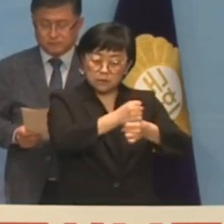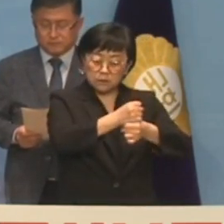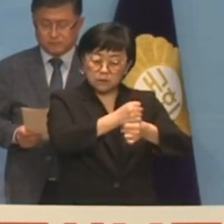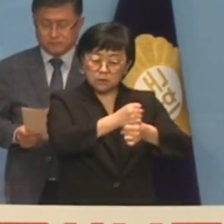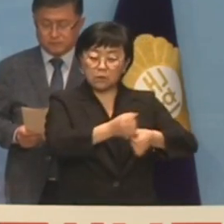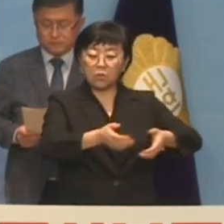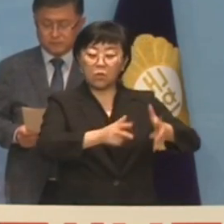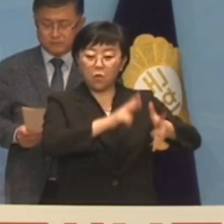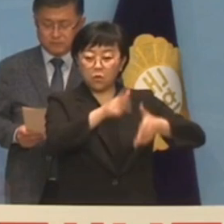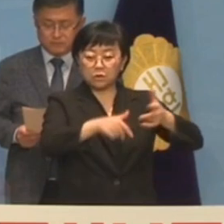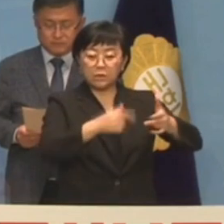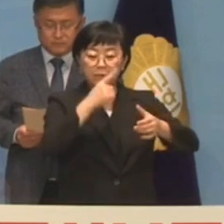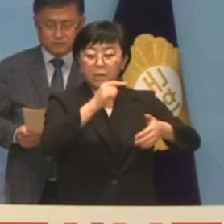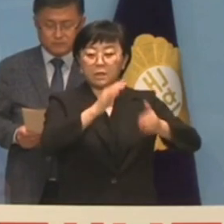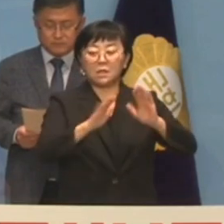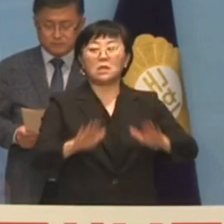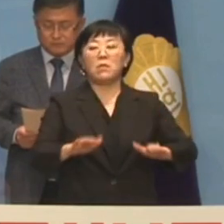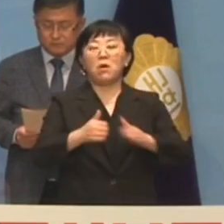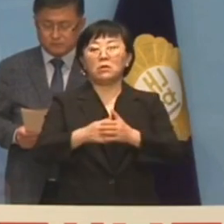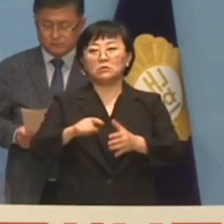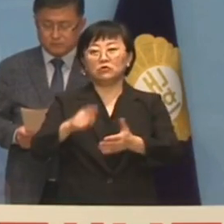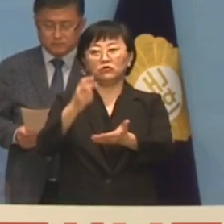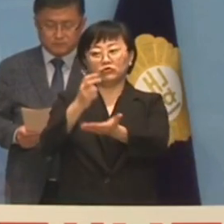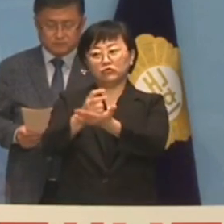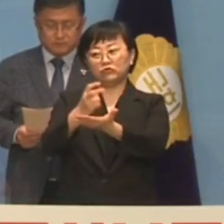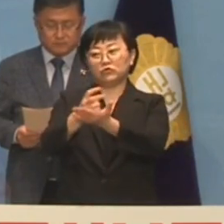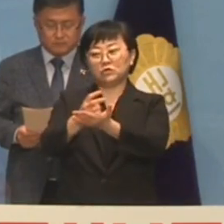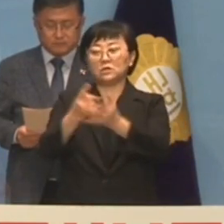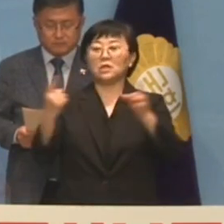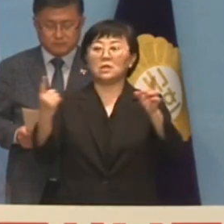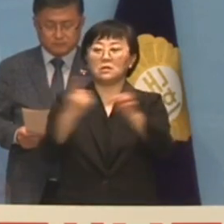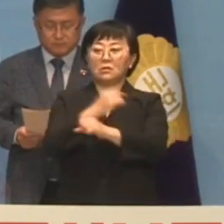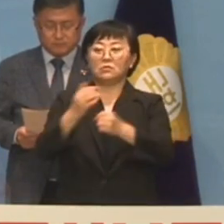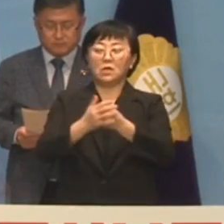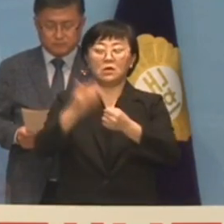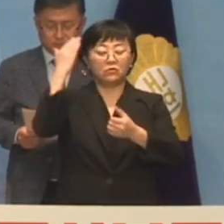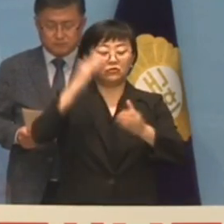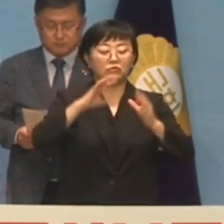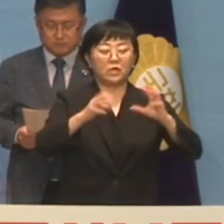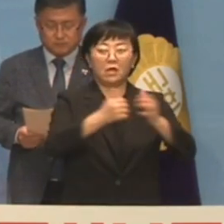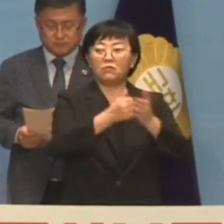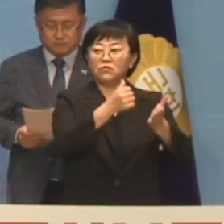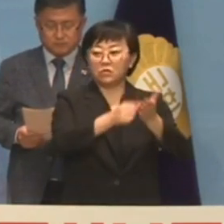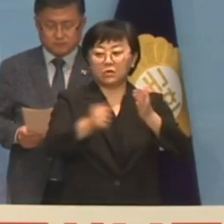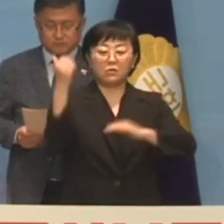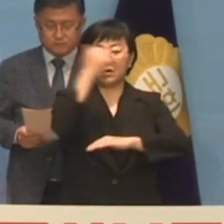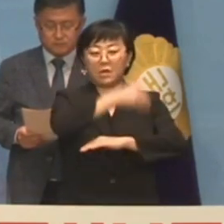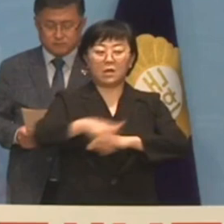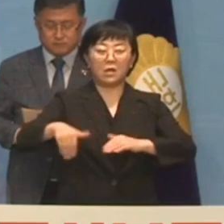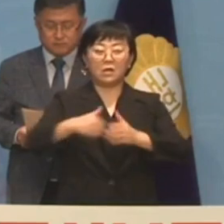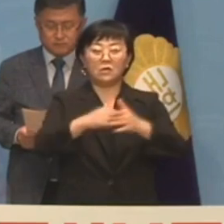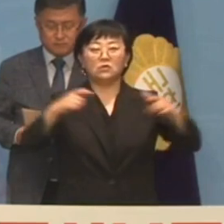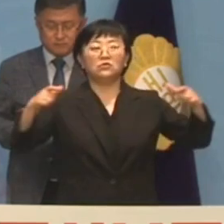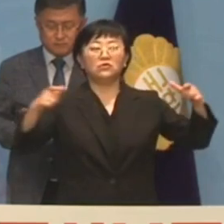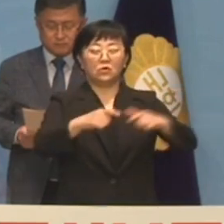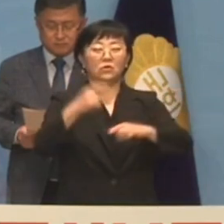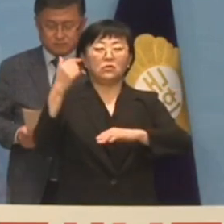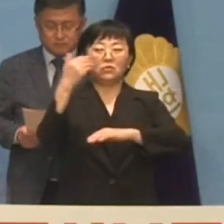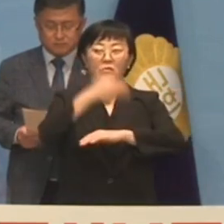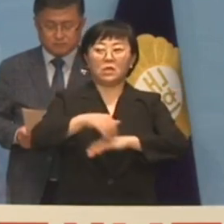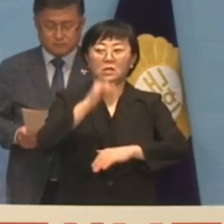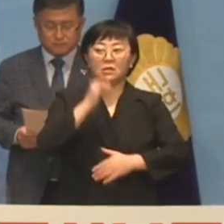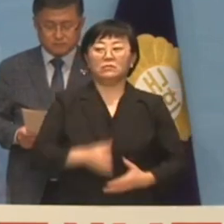밝혔는데 정부의 이번 규칙 개정으로 국내 생산 계획이 축소될